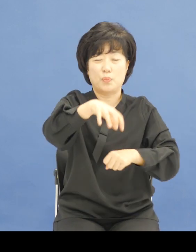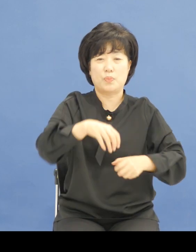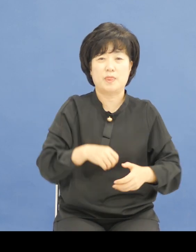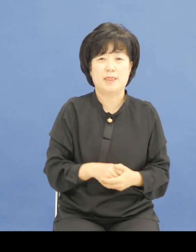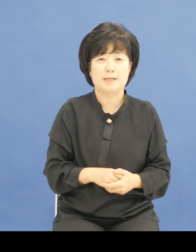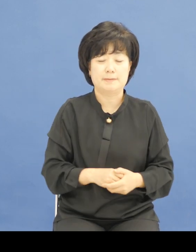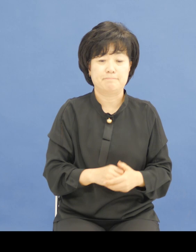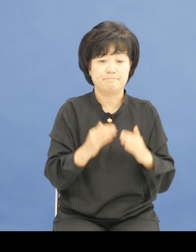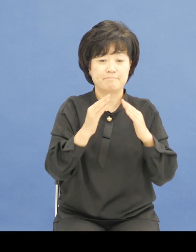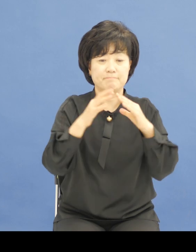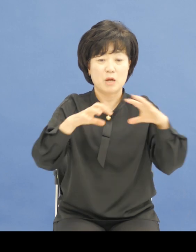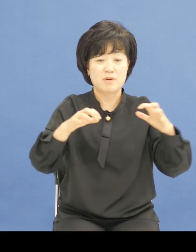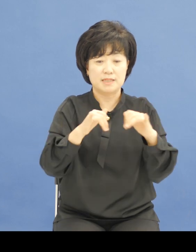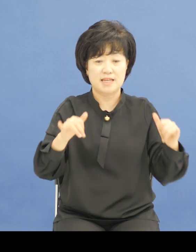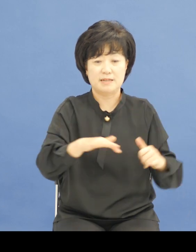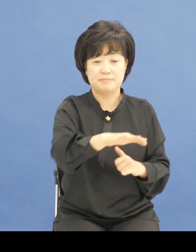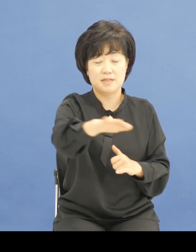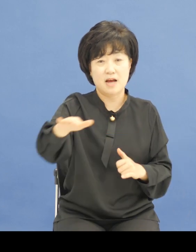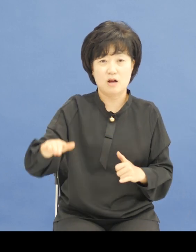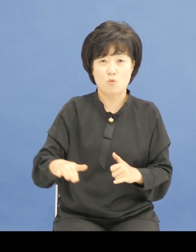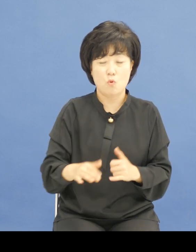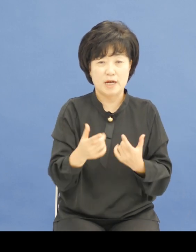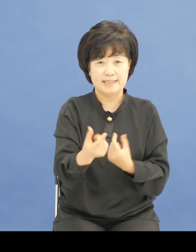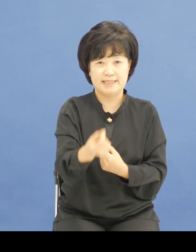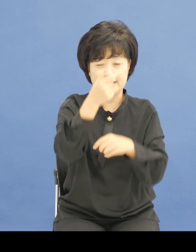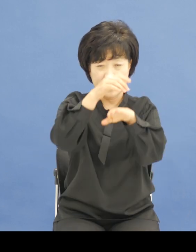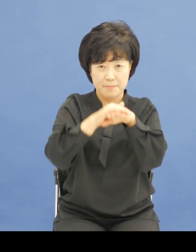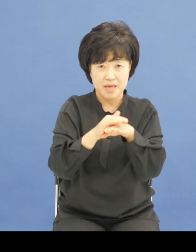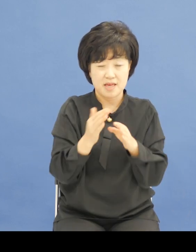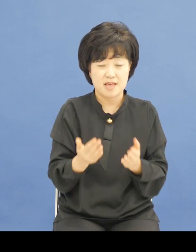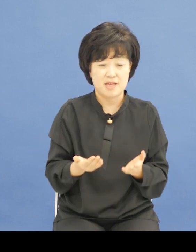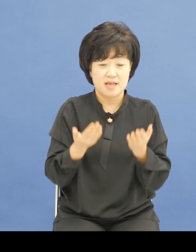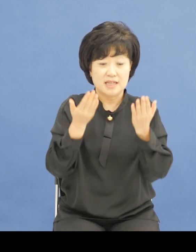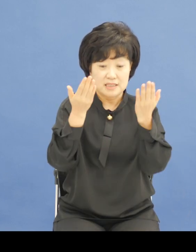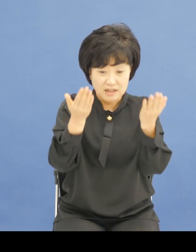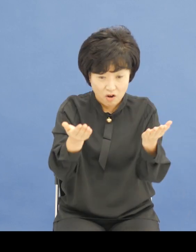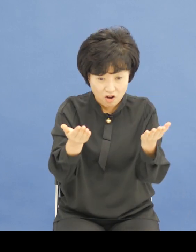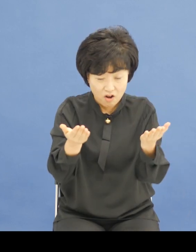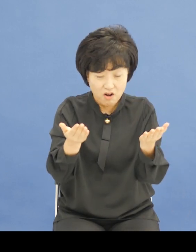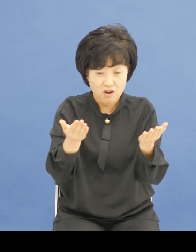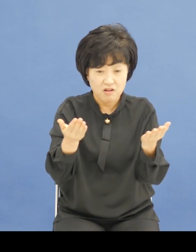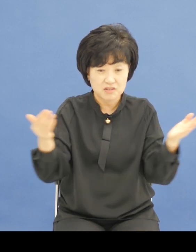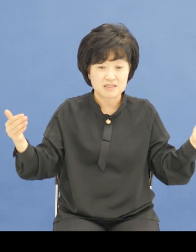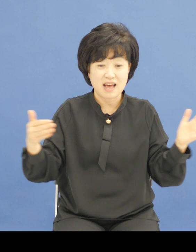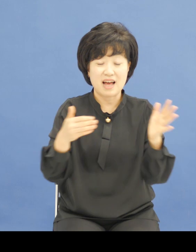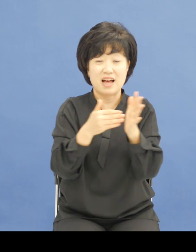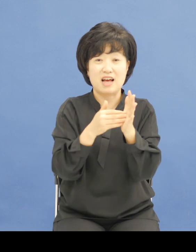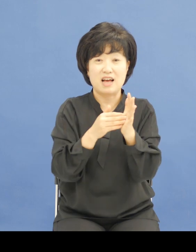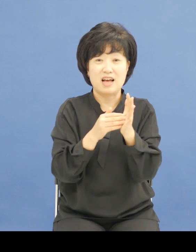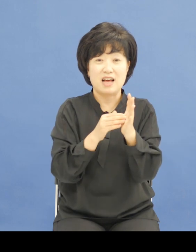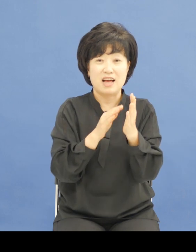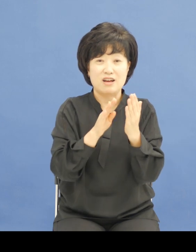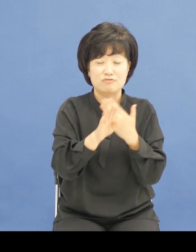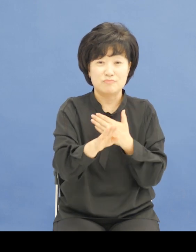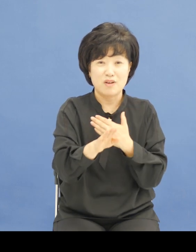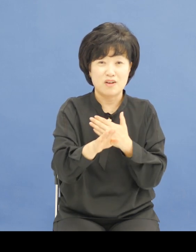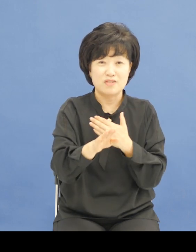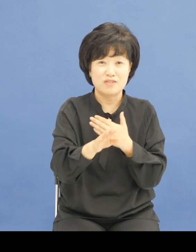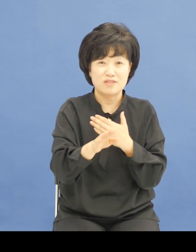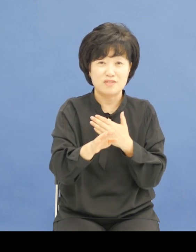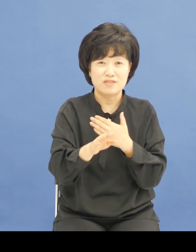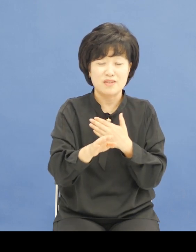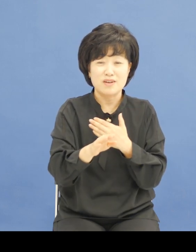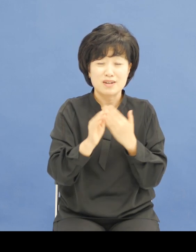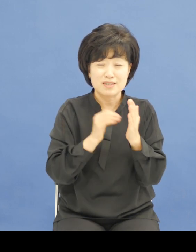가서 이제 마을 주민들하고 같이 이제 그냥 예배를 드리고 했죠. 네. 그러면 의뢰껏 끝나고 나면은 애기 아프고